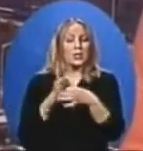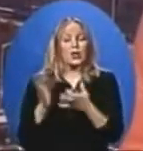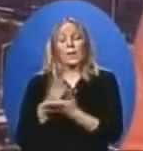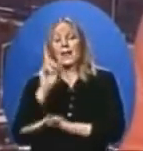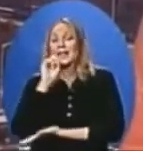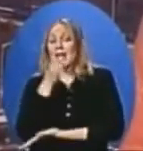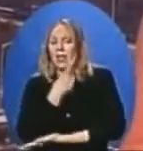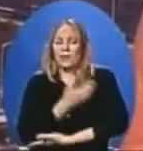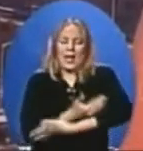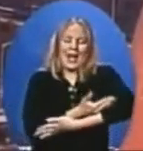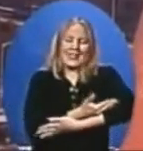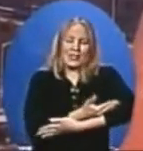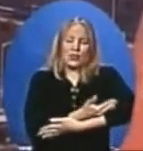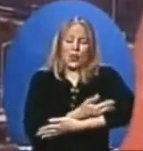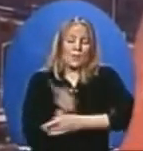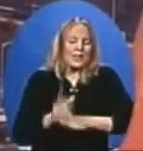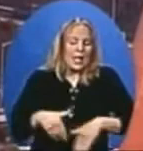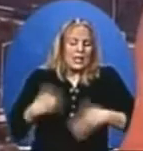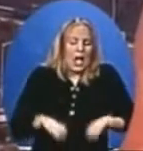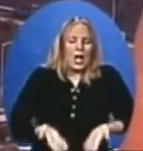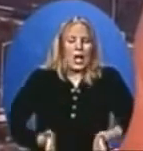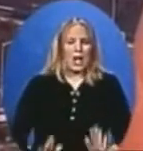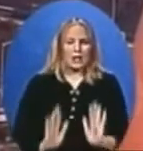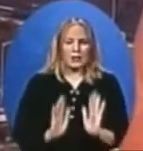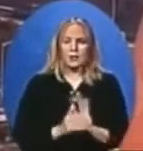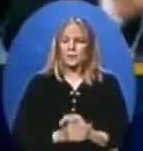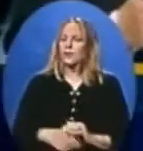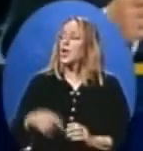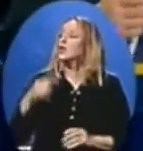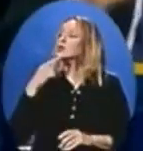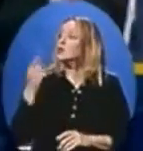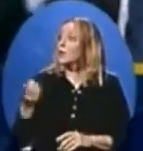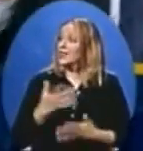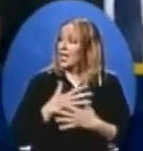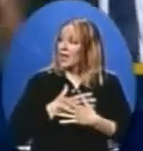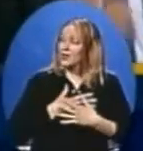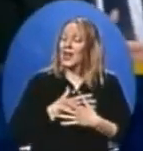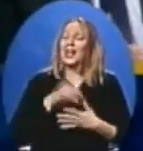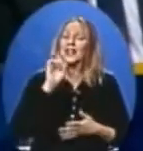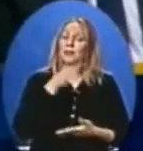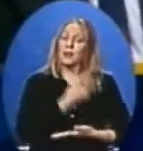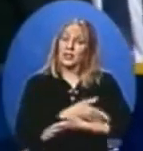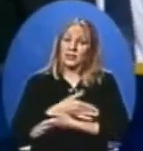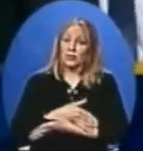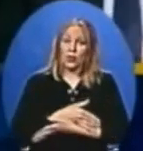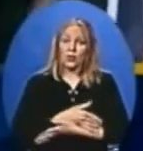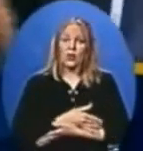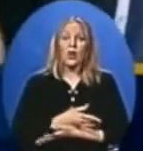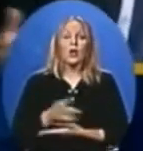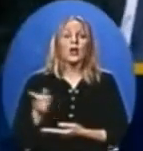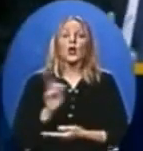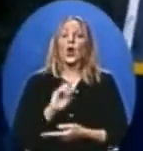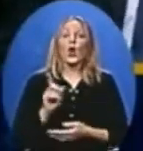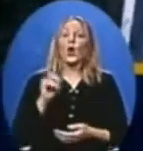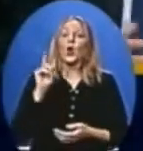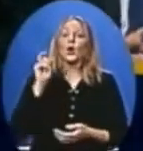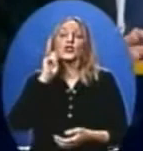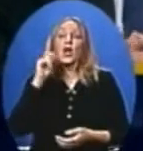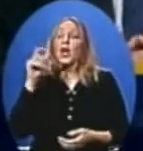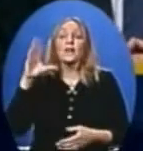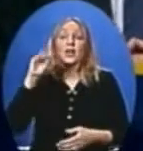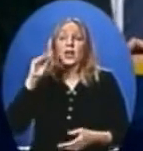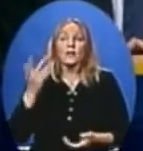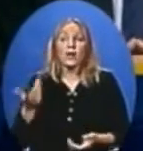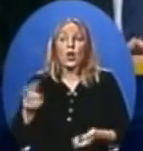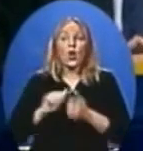האם לתינוק מיד לאחר הלידה. זאת אומרת, האהבה לעצמך... זה בין אם לתינוק? זה לא בין אישה וגבר למשל? גם בין אישה, גם אולי גם בין אישה לגבר. גבר לגבר